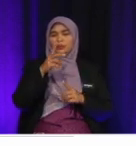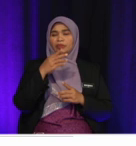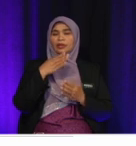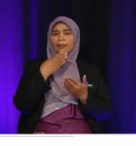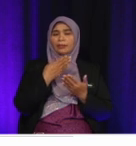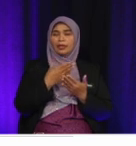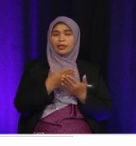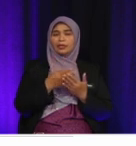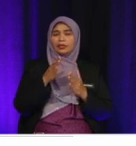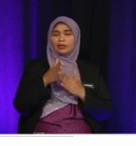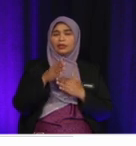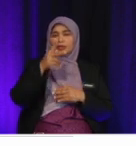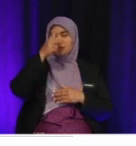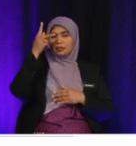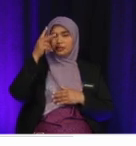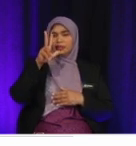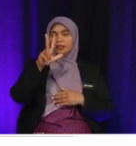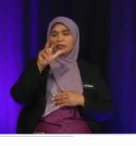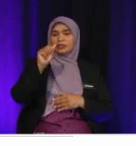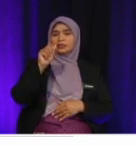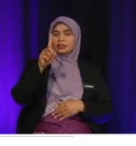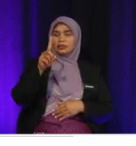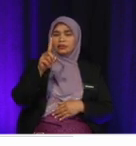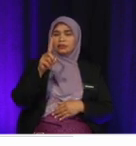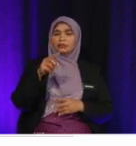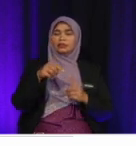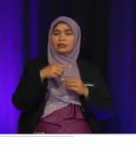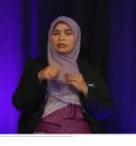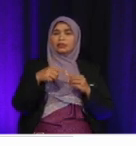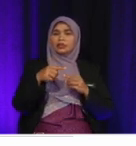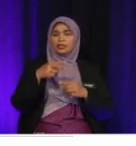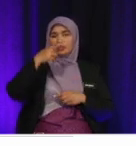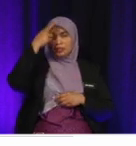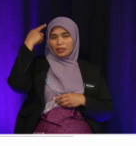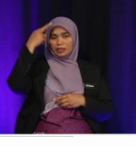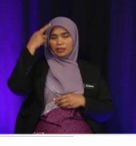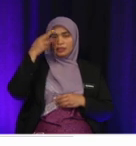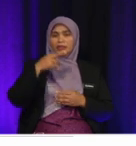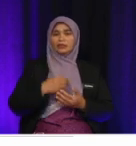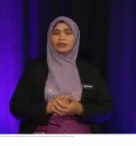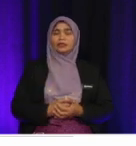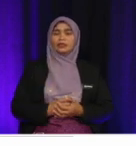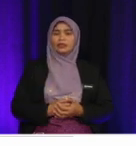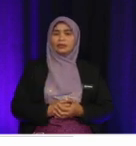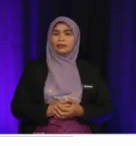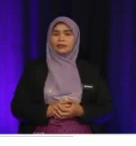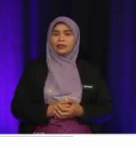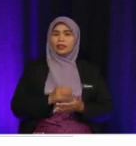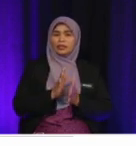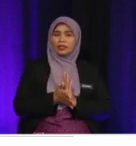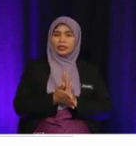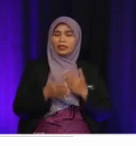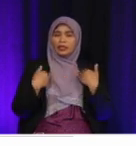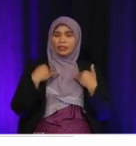oleh kerana soalan 3a1 tentang haji dan umrah Ini kata tugasnya Terangkan jadi ada